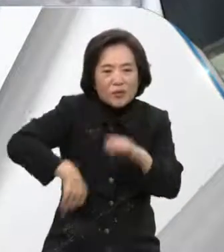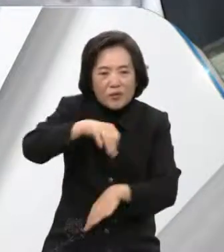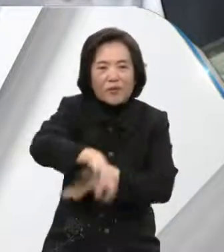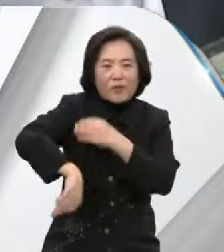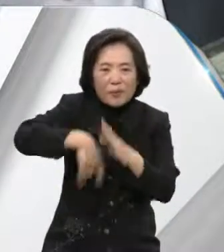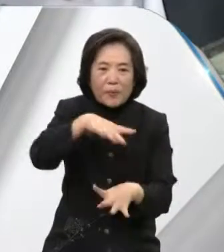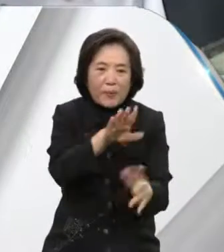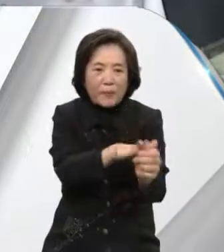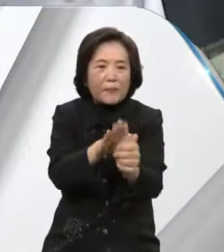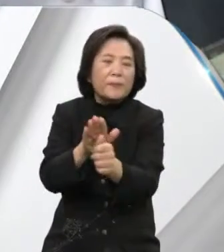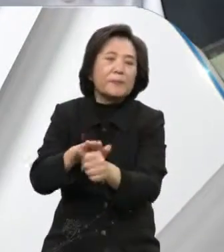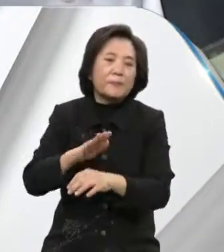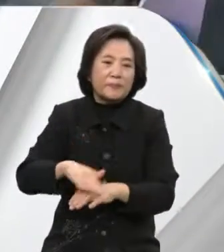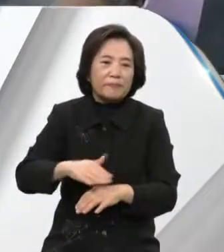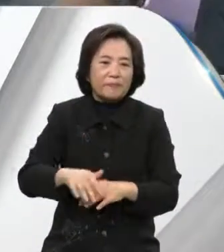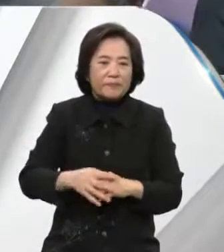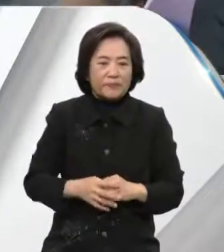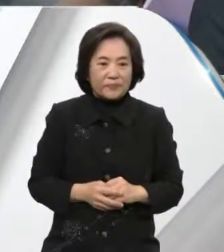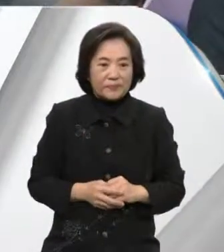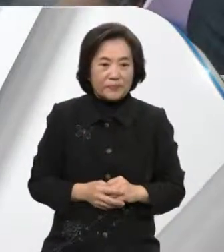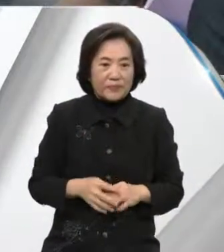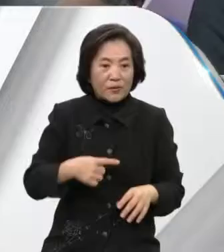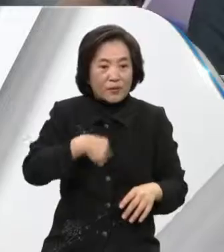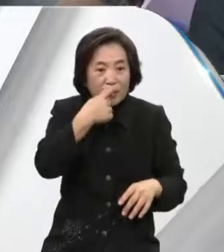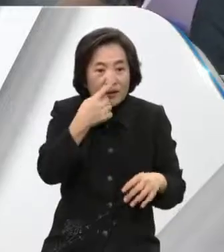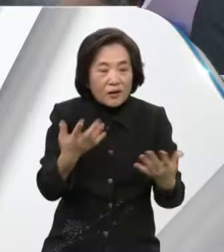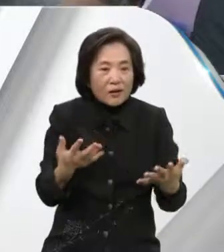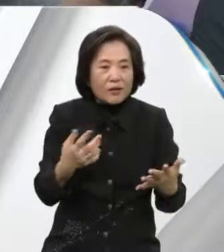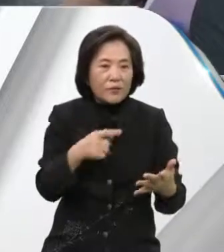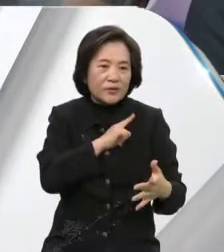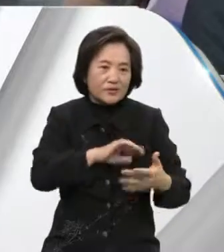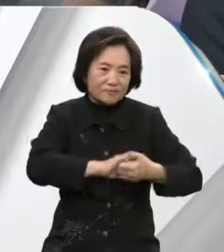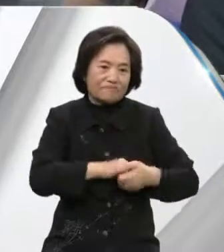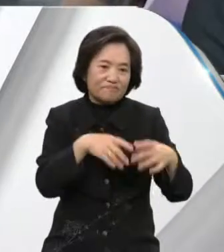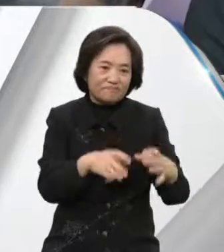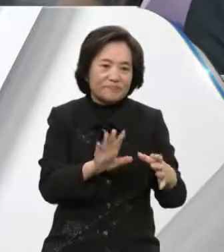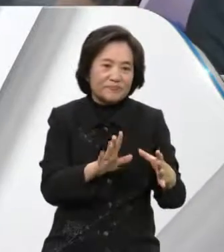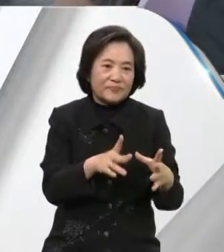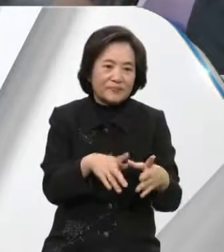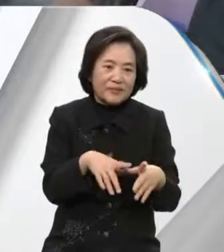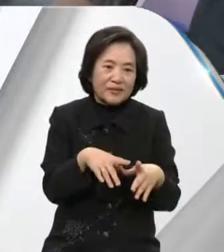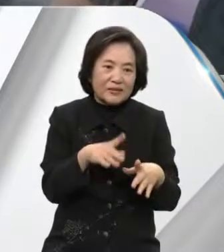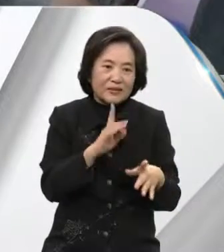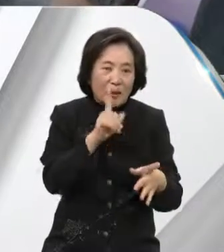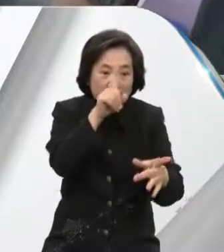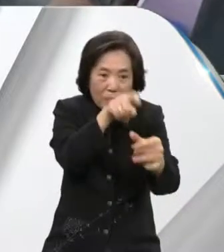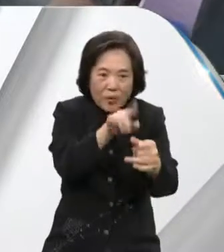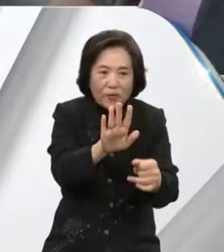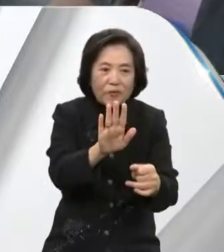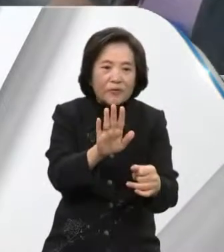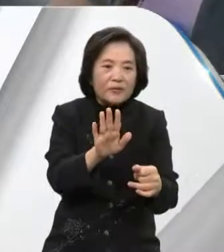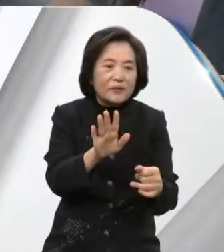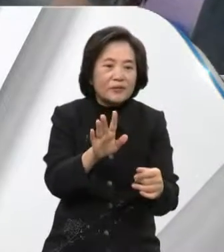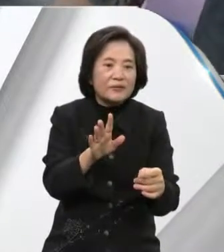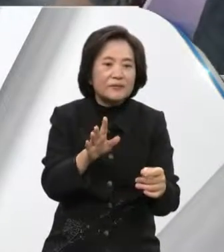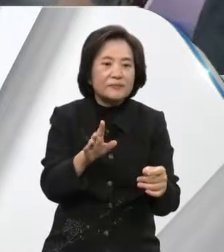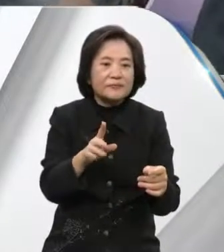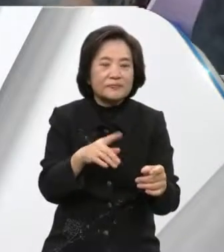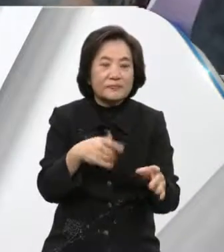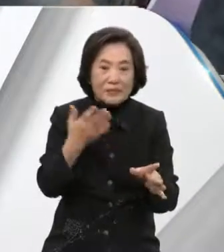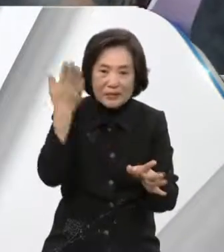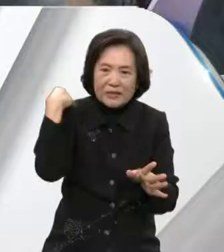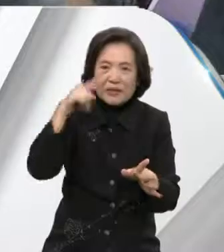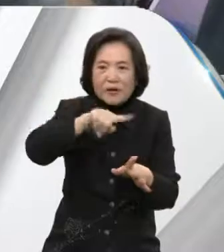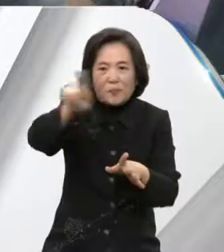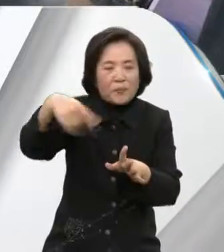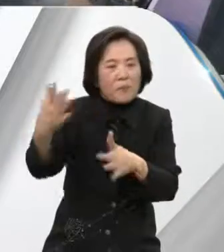的捐款啊。 我自己会去设定一个就是小小的目标，就是我也要像以